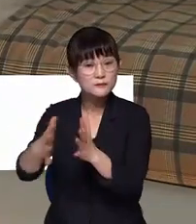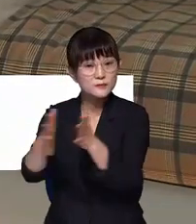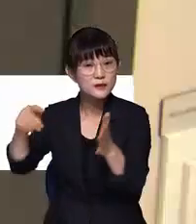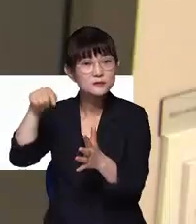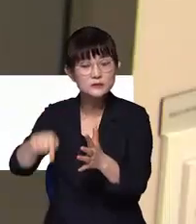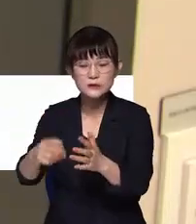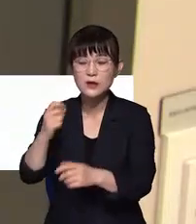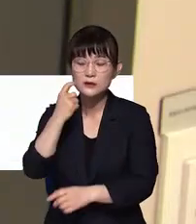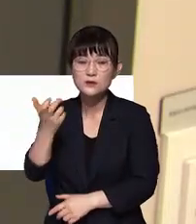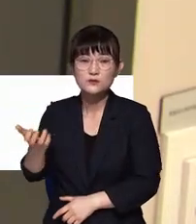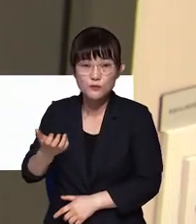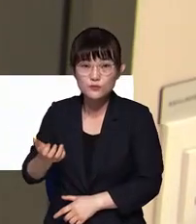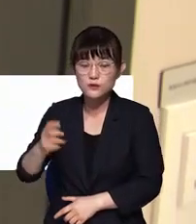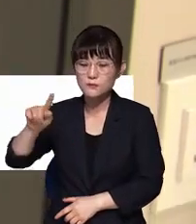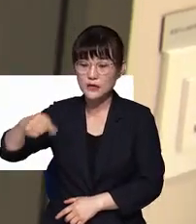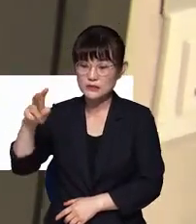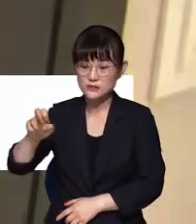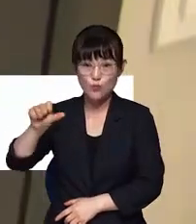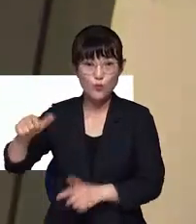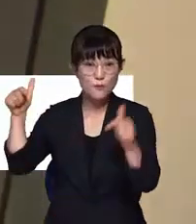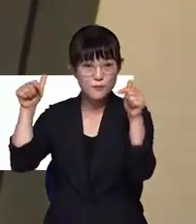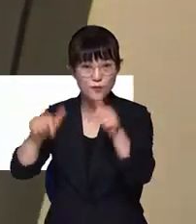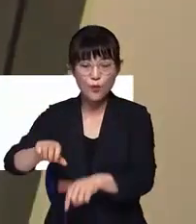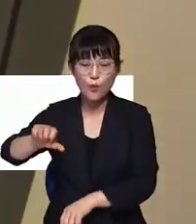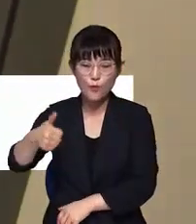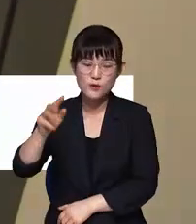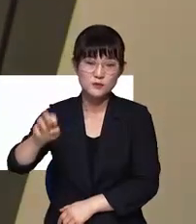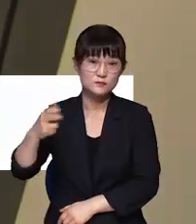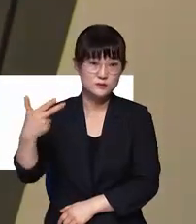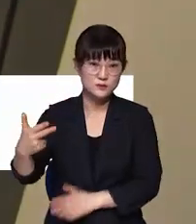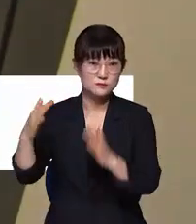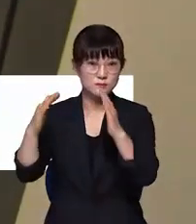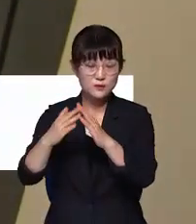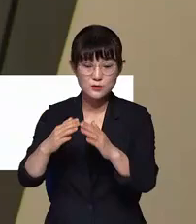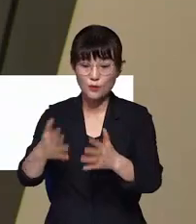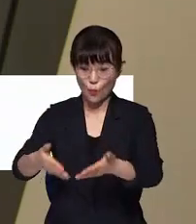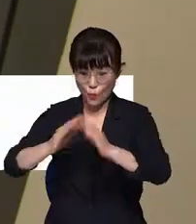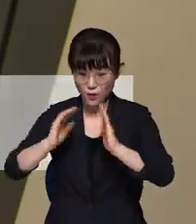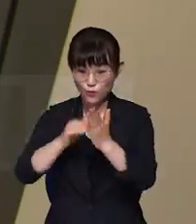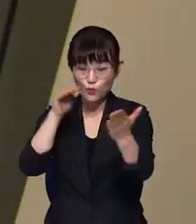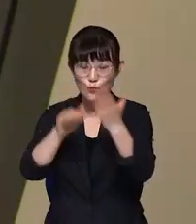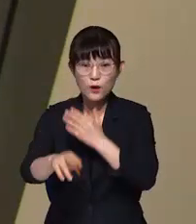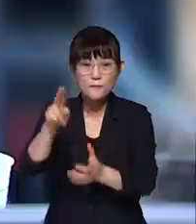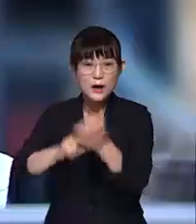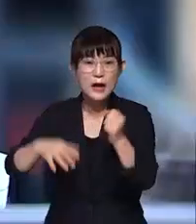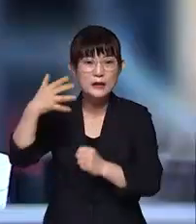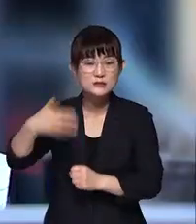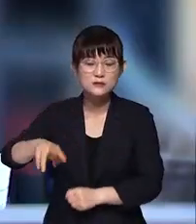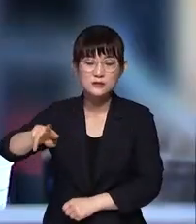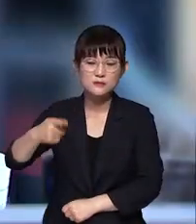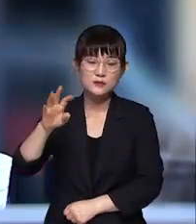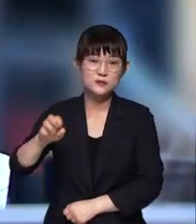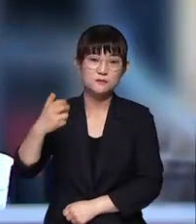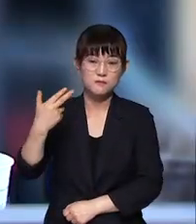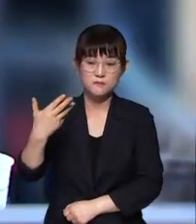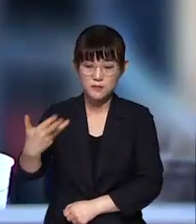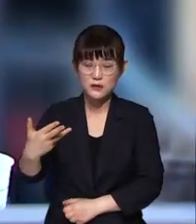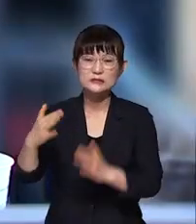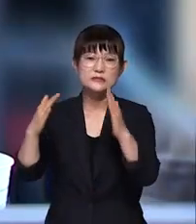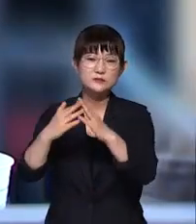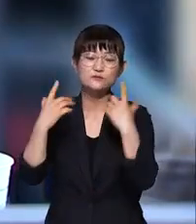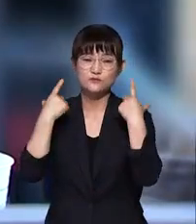달 전보다 125호 감소한 573호였으며, 준공 후 미분양은 두 달 연속 238호를